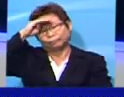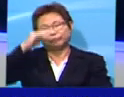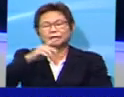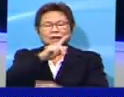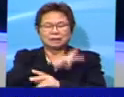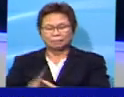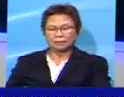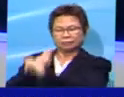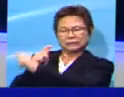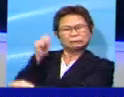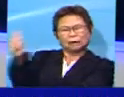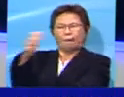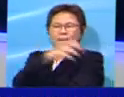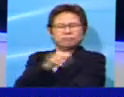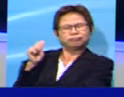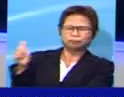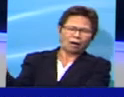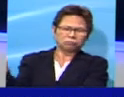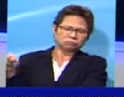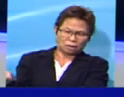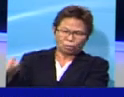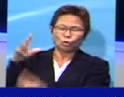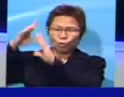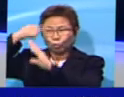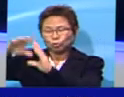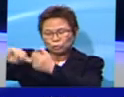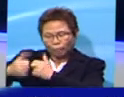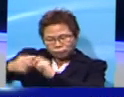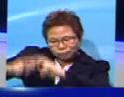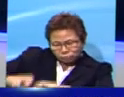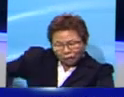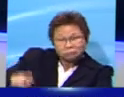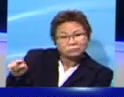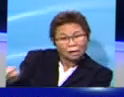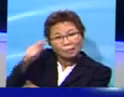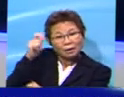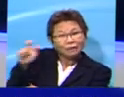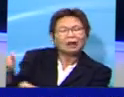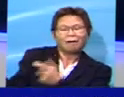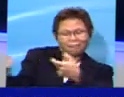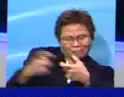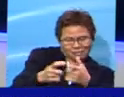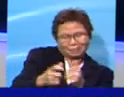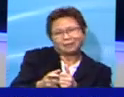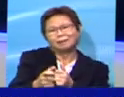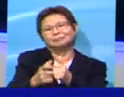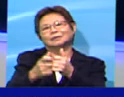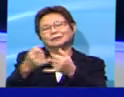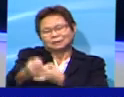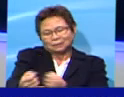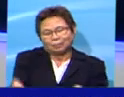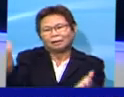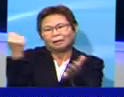menyerahkan kepada pihak berkuasa berkaitan bagi menyelesaikan siasatan kerana kes itu ada kaitan dengan jabatan kastam